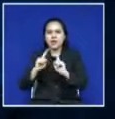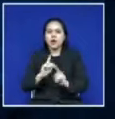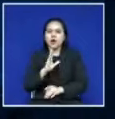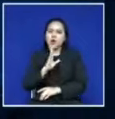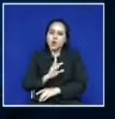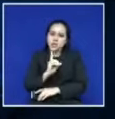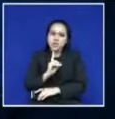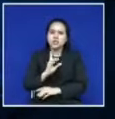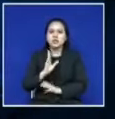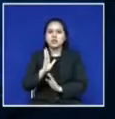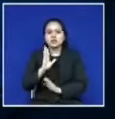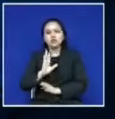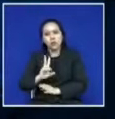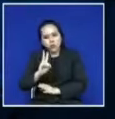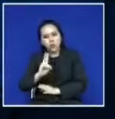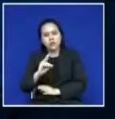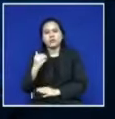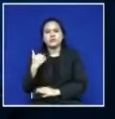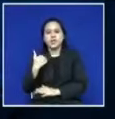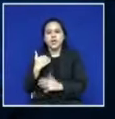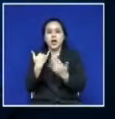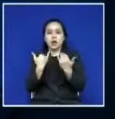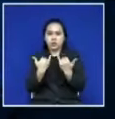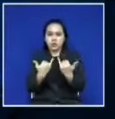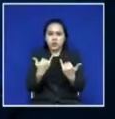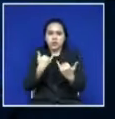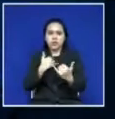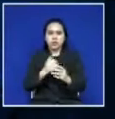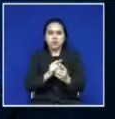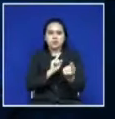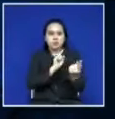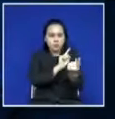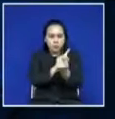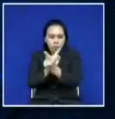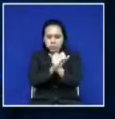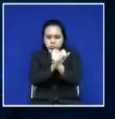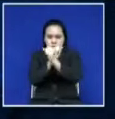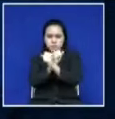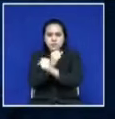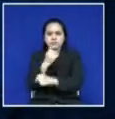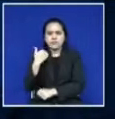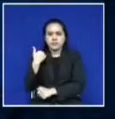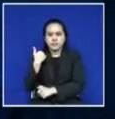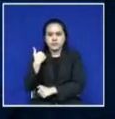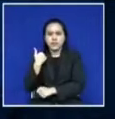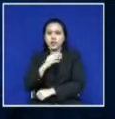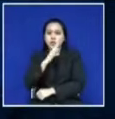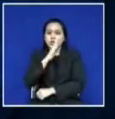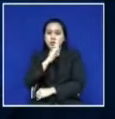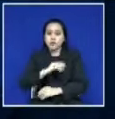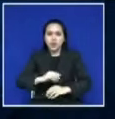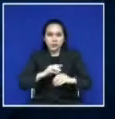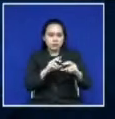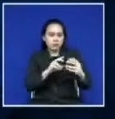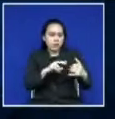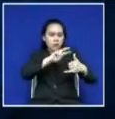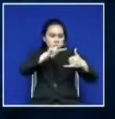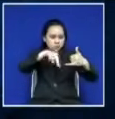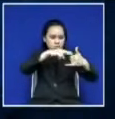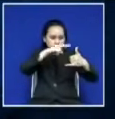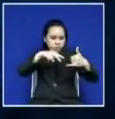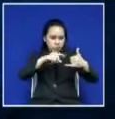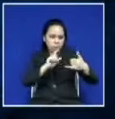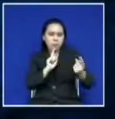คสซึ่งขณะนี้เราก็เข้าไปควบคุมเราพบเราตรวจจับได้เร็วนะแล้วก็ไปควบคุมเราวางไทม์